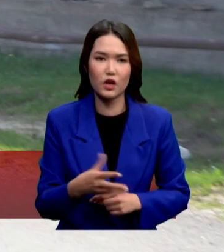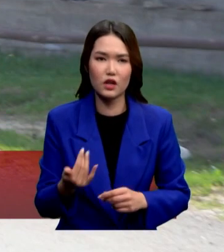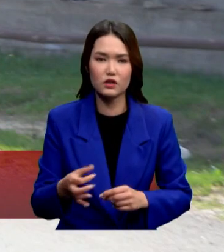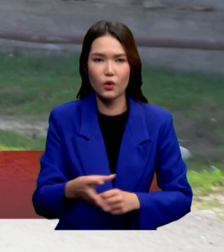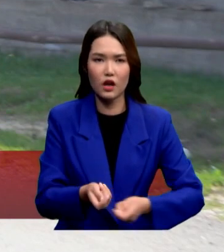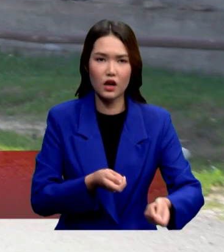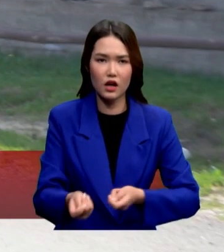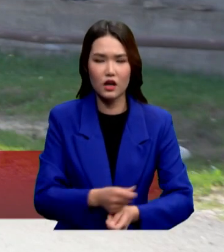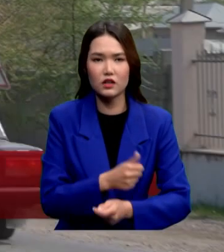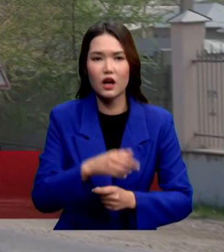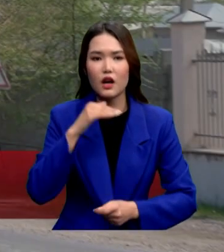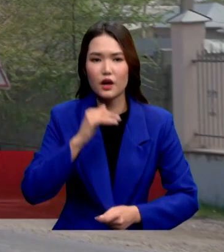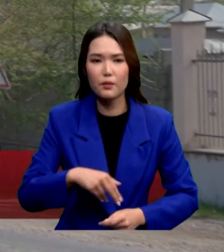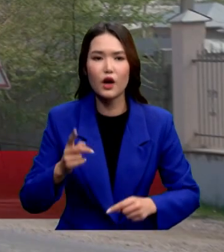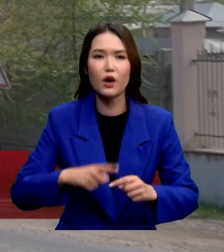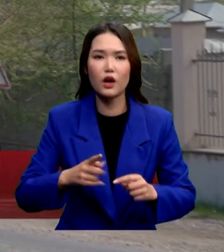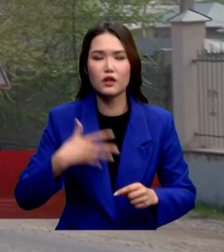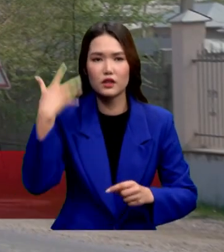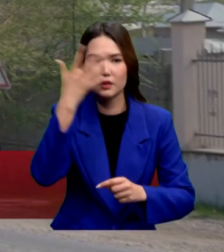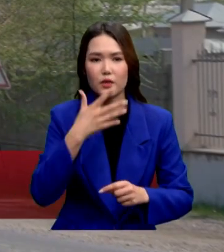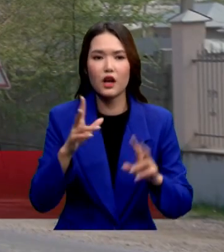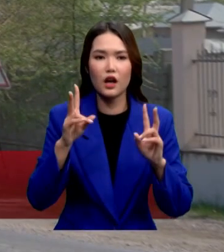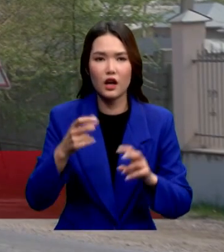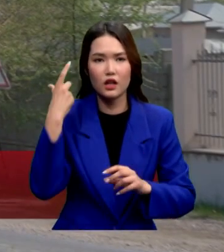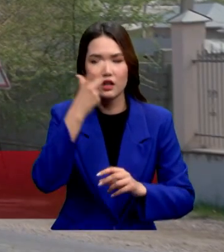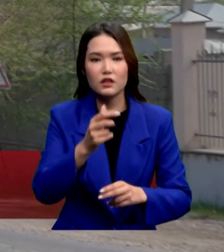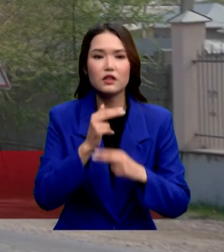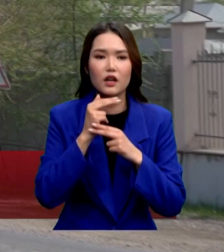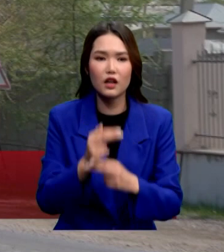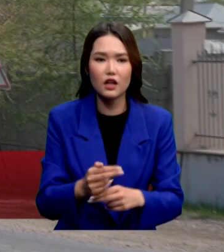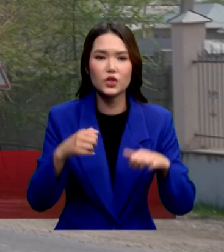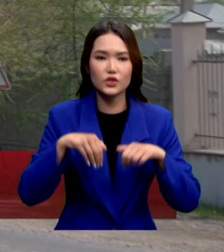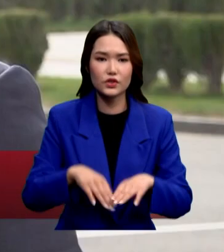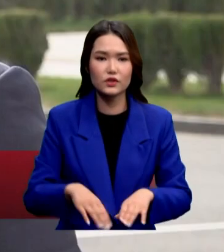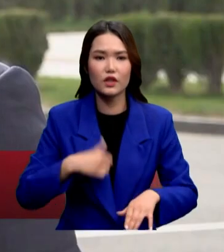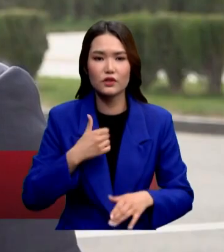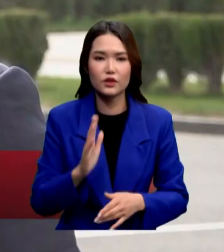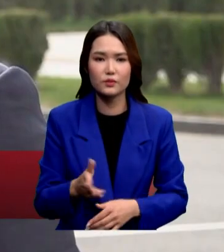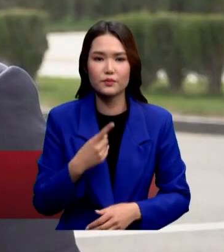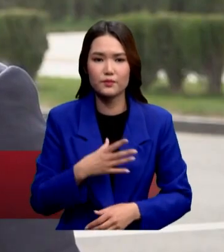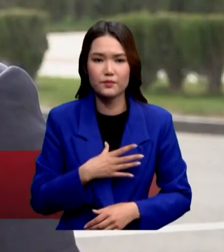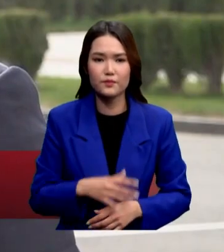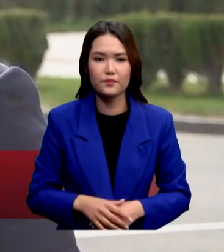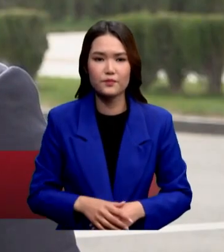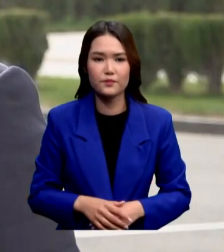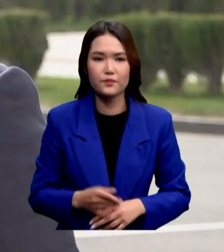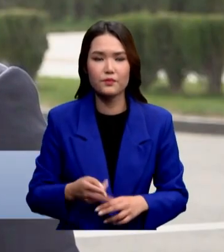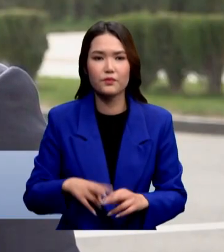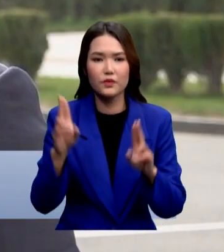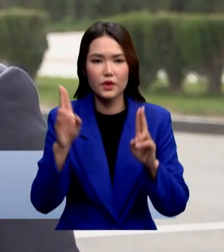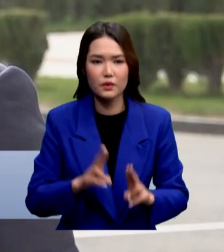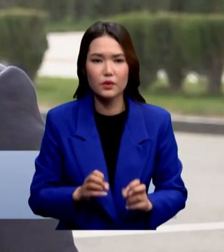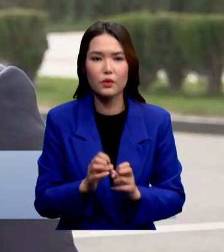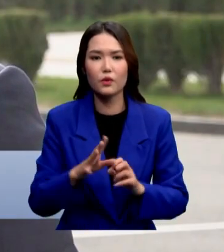Облыстық басқарма мамандары алдағы 2 жылда аталған ауылдардағы мәселе түбегейлі шешіледі деп отыр. Жоспарға сәйкес 14